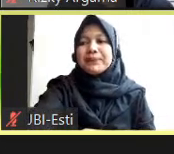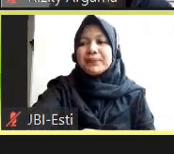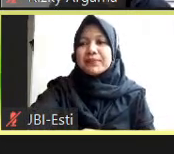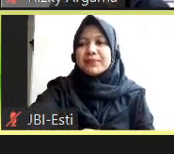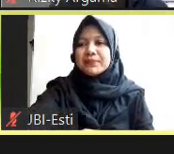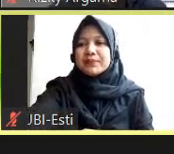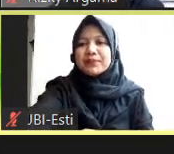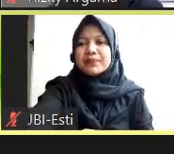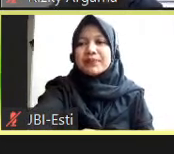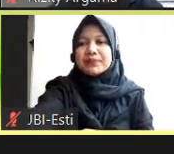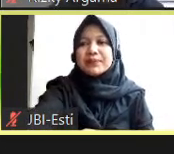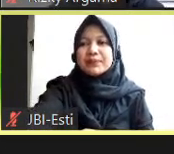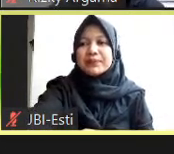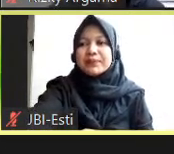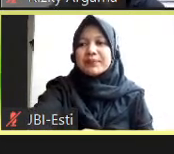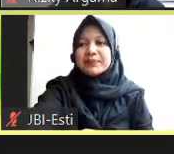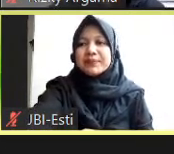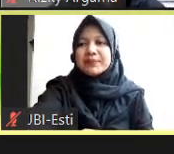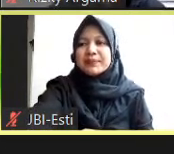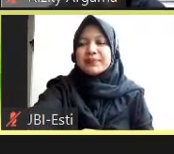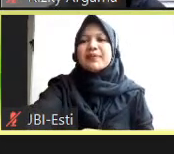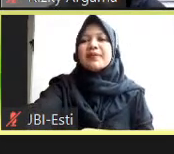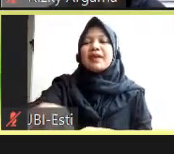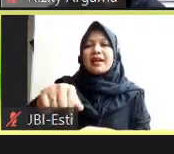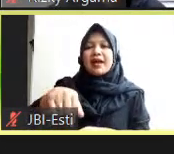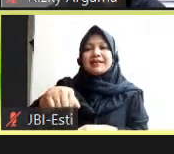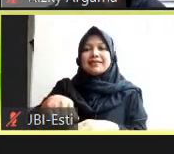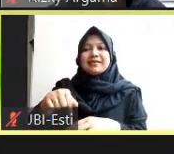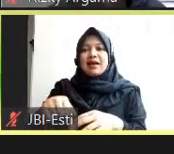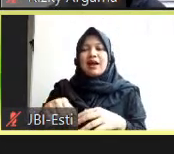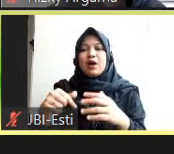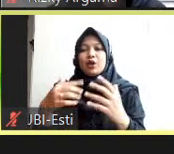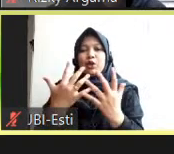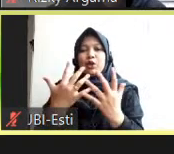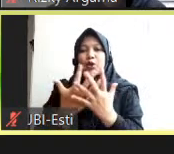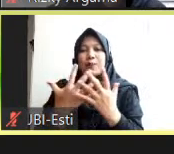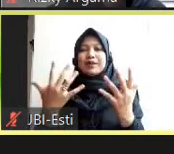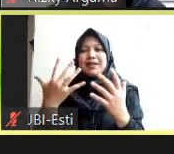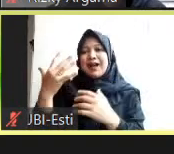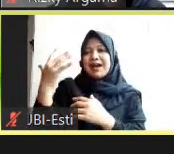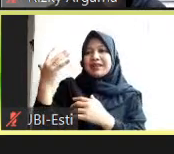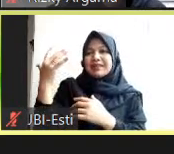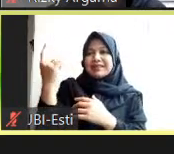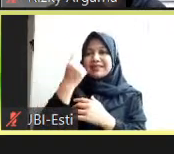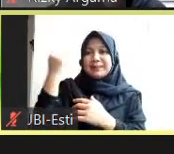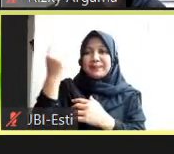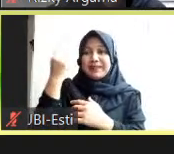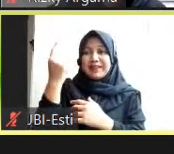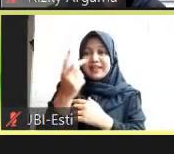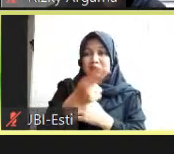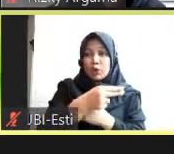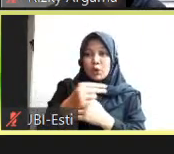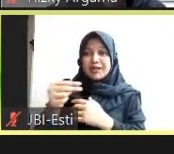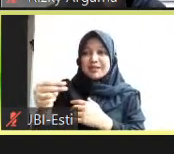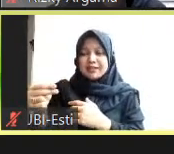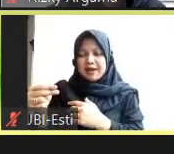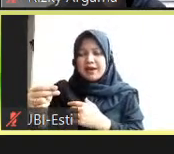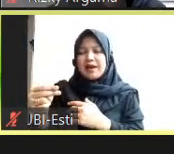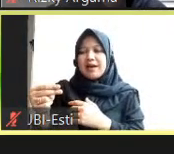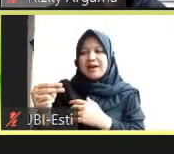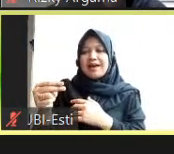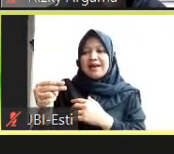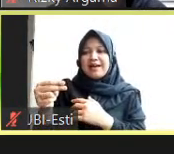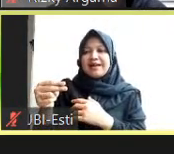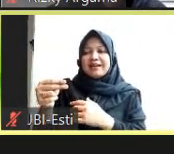Membaca masa depan ruang gerak masyarakat sipil Indonesia. Jadi saya hanya berani membaca saja